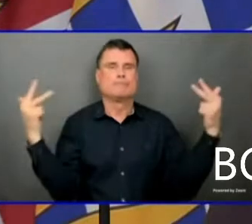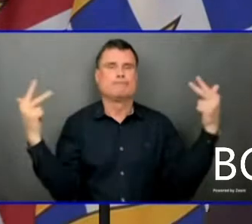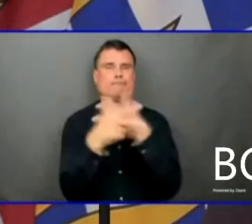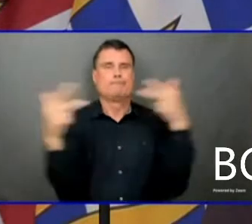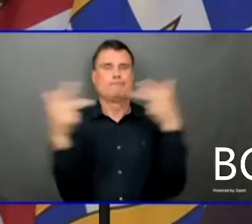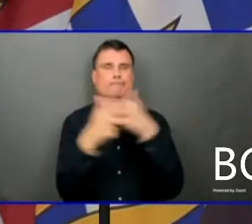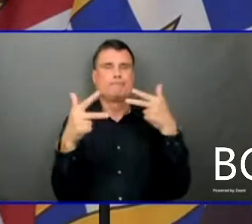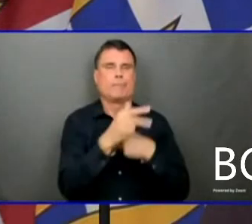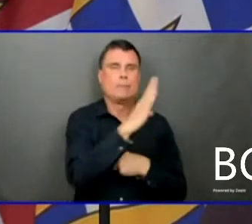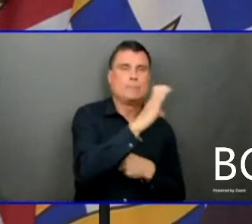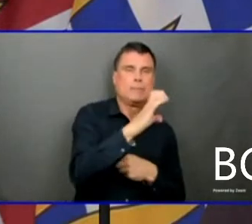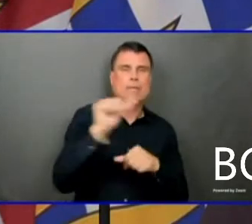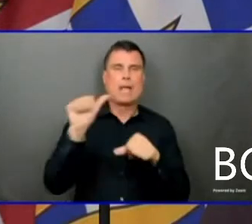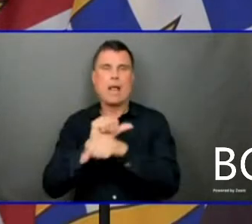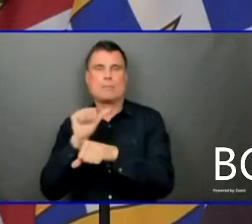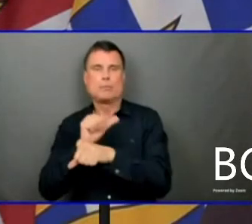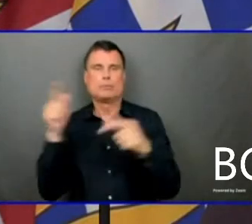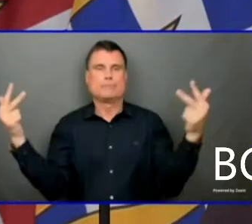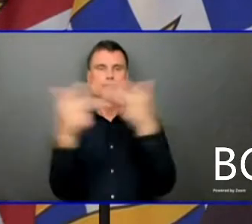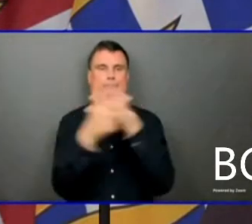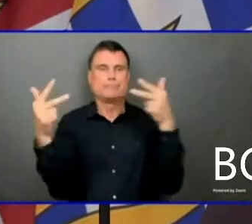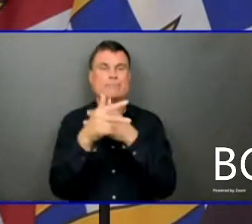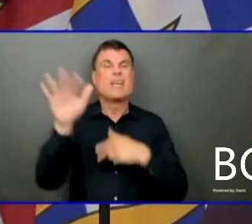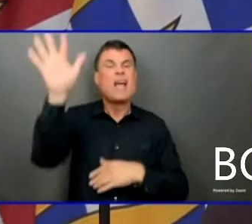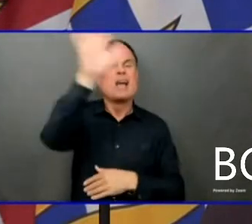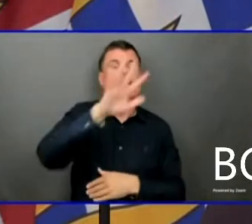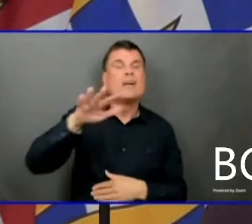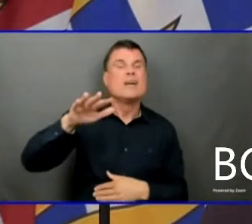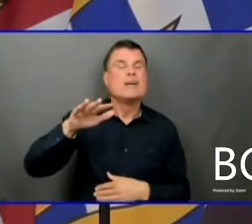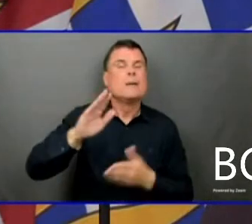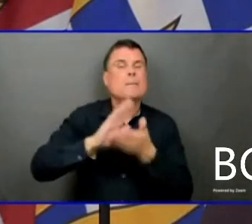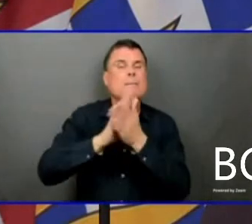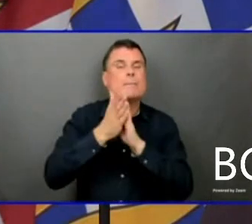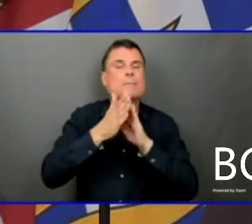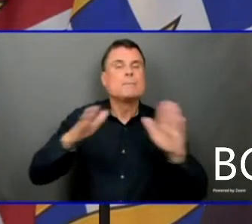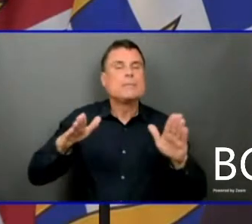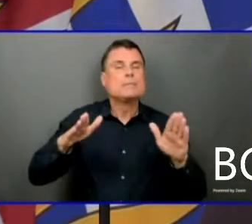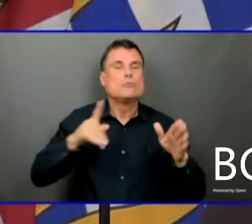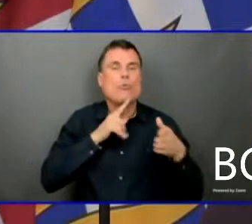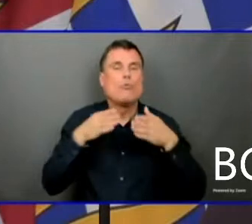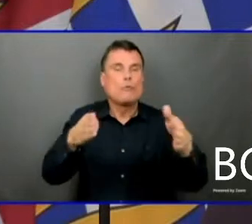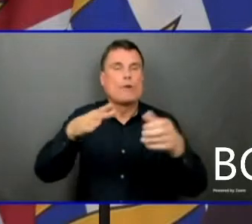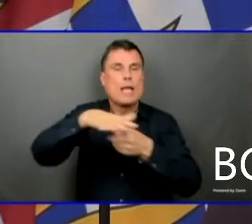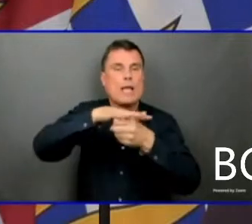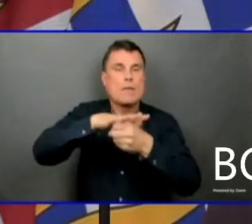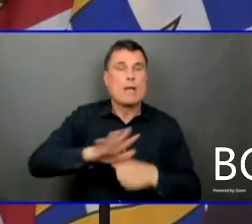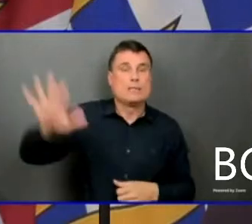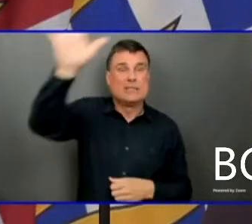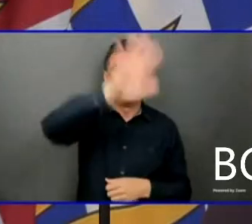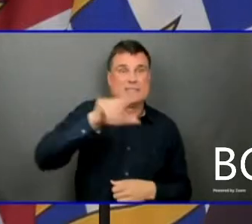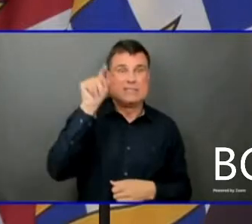回走动还很多。这个对我们来讲也是真的是很困。